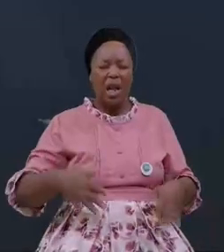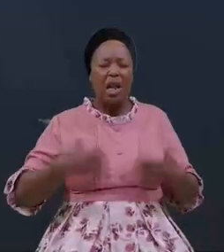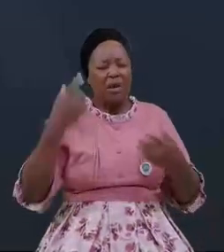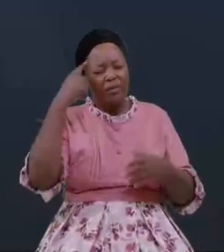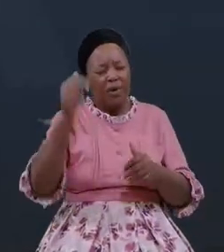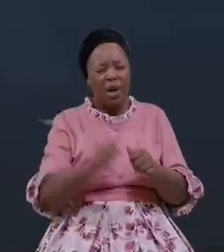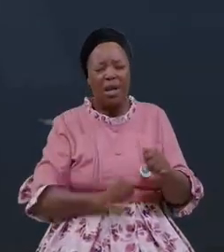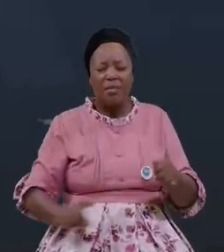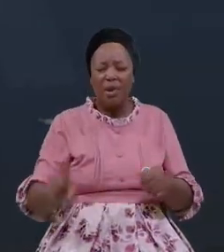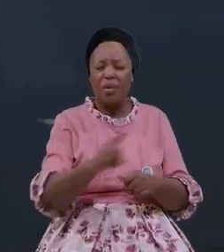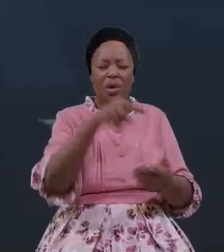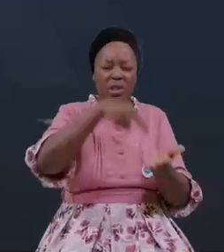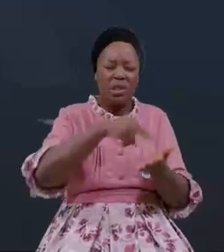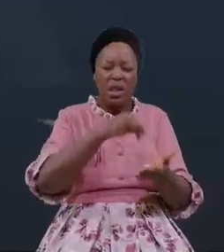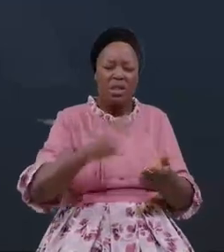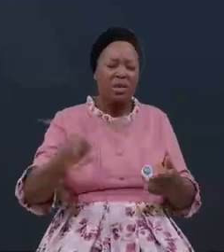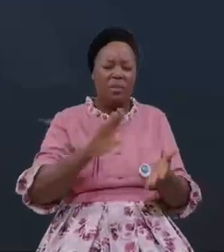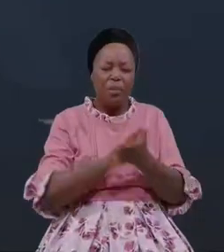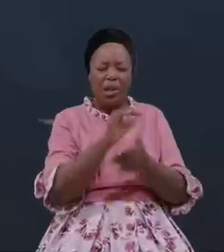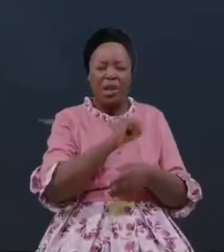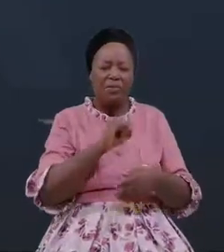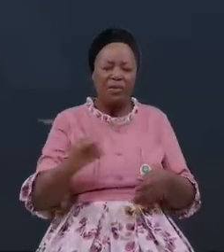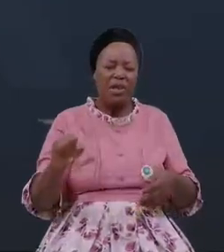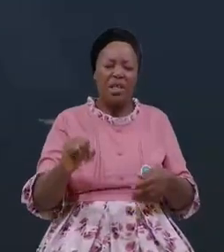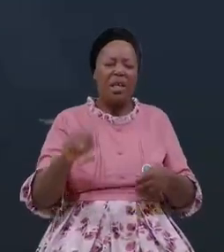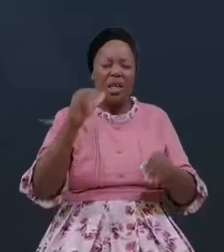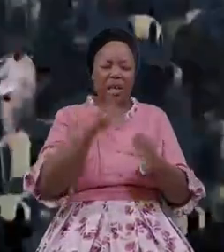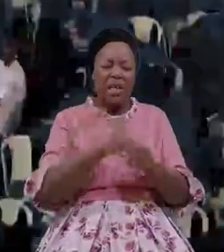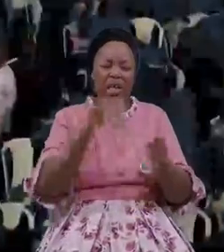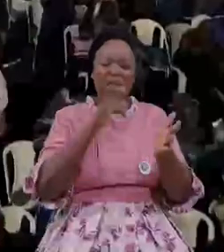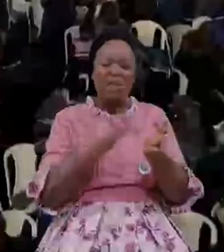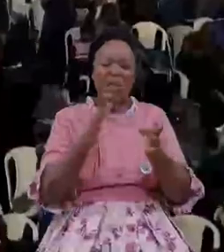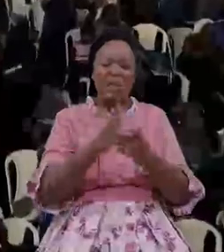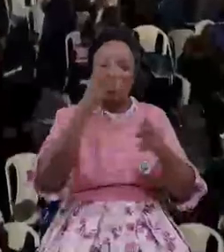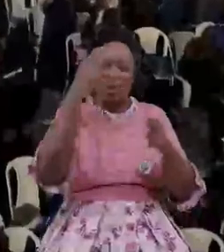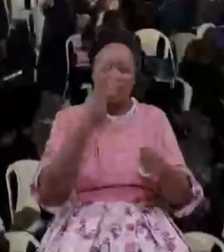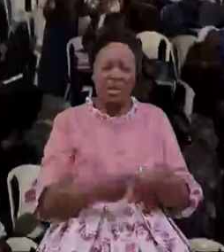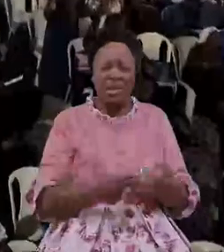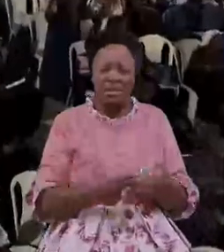tout le monde qui croit maintenant au nom de